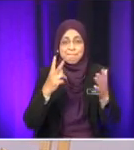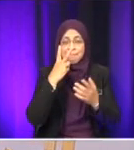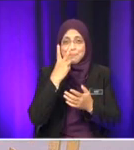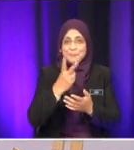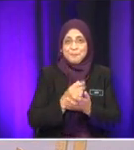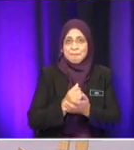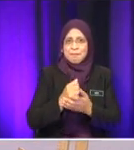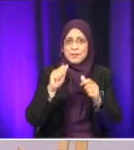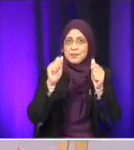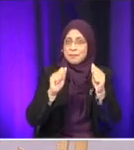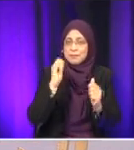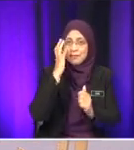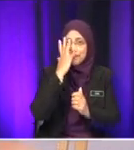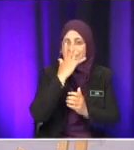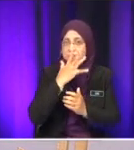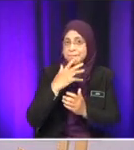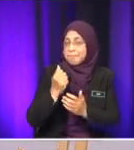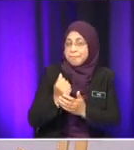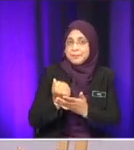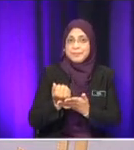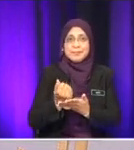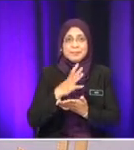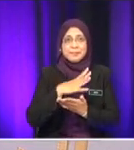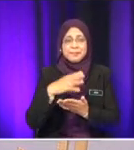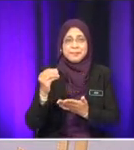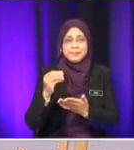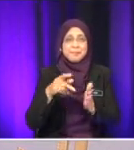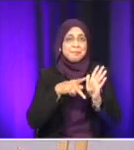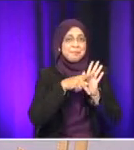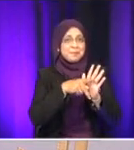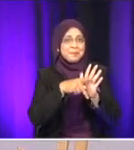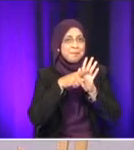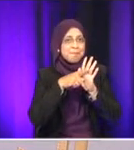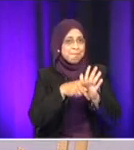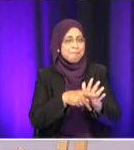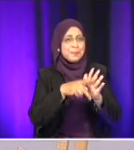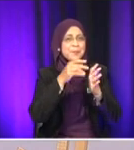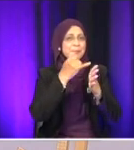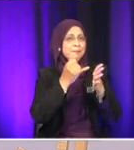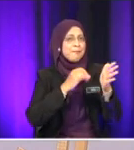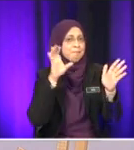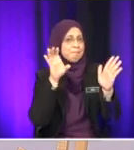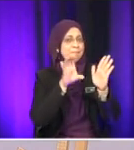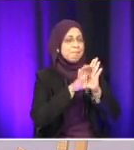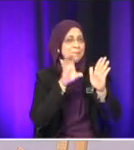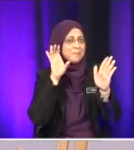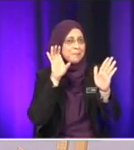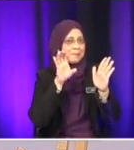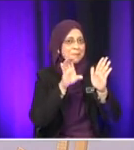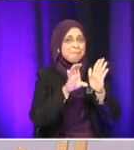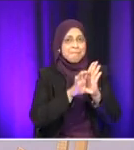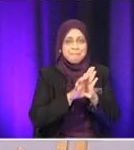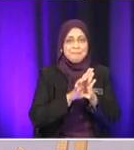pilih paket arca yang cukup cantik ini dan juga ada pameran-pameran ataupun koleksi-koleksi gambar-gambar yang cukup cantik